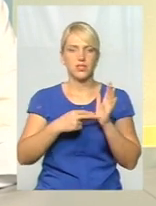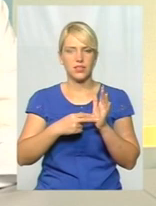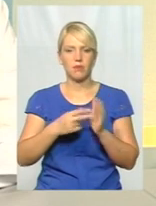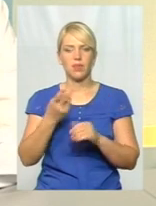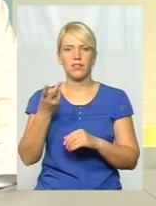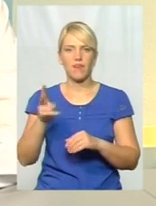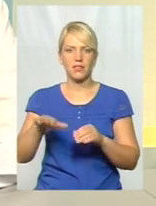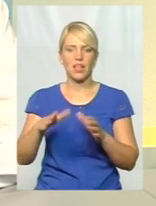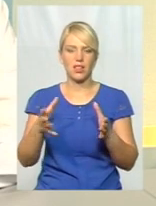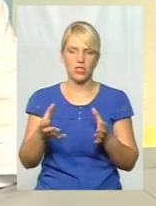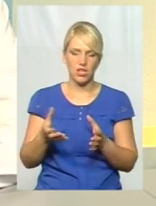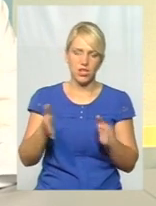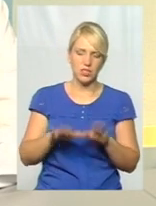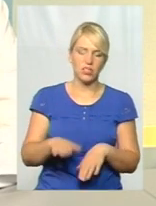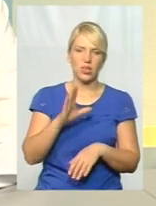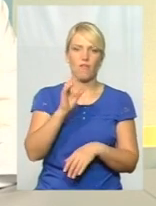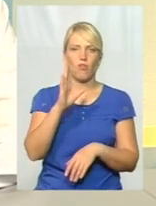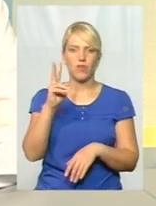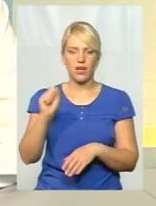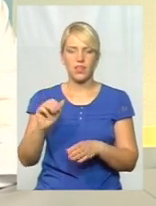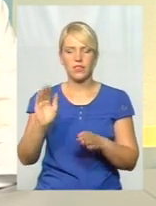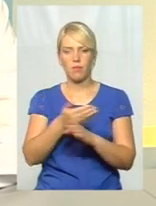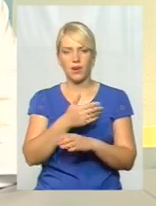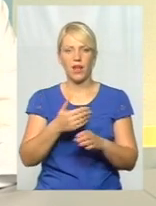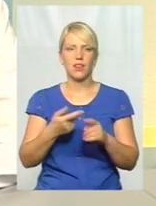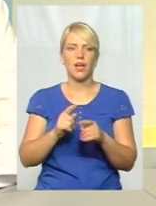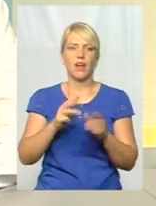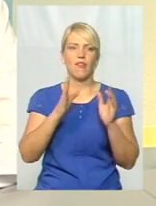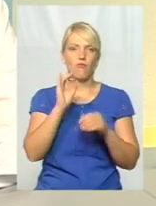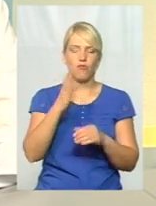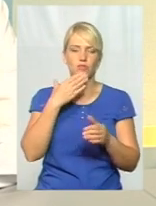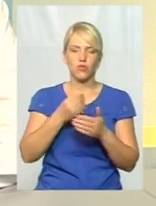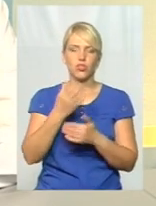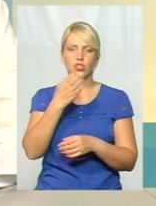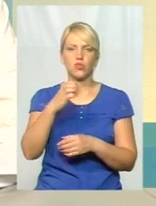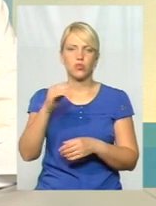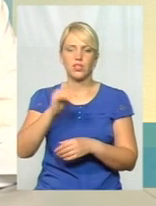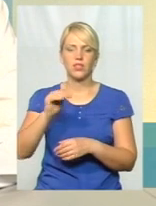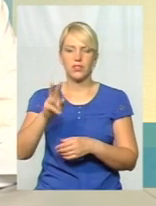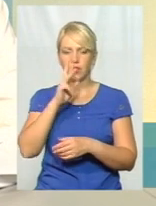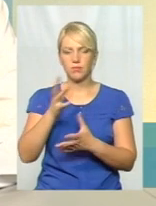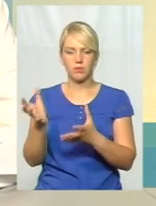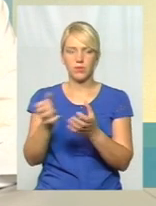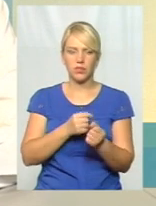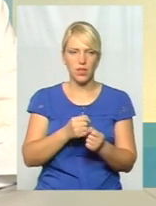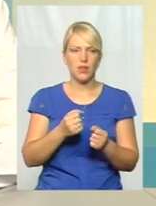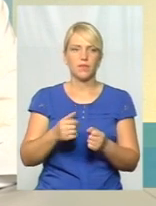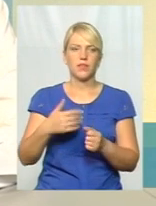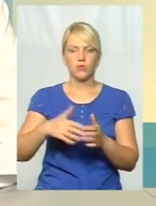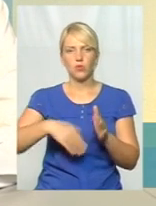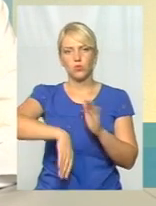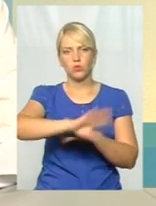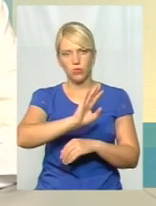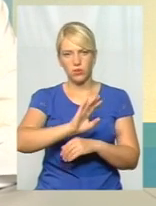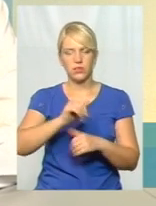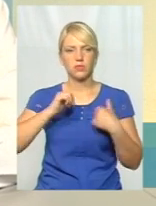укомплектували, вже Вовка забрали, призначили іншого. Вовк свої сотні тисяч зарплати отримав, пішов. Мав, розробив справу, пішов спокійно. Ну, так, як в